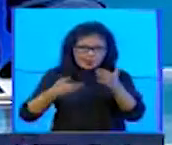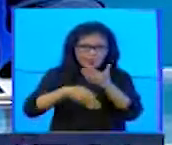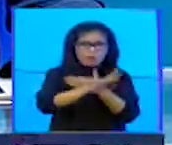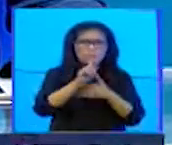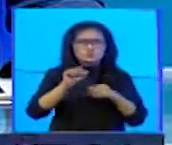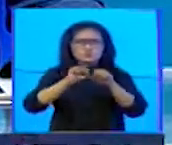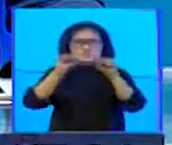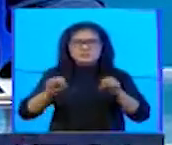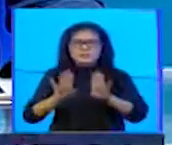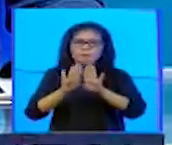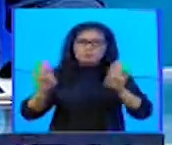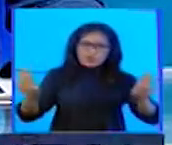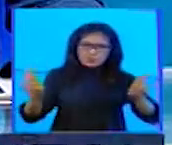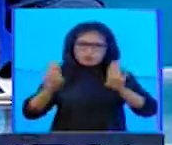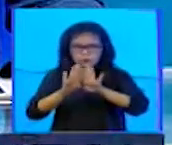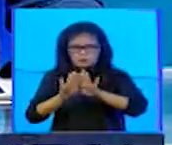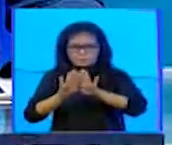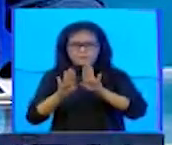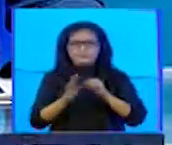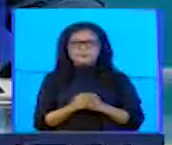sistem buka tutup